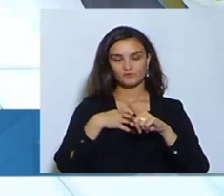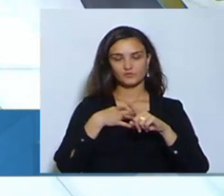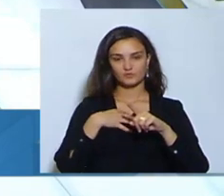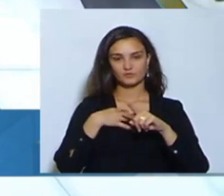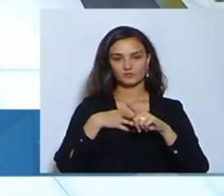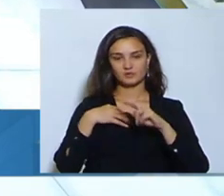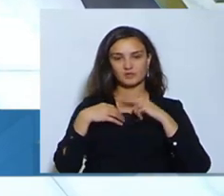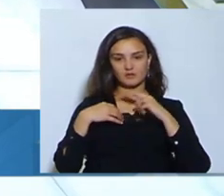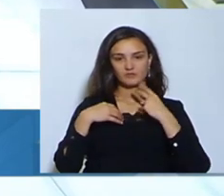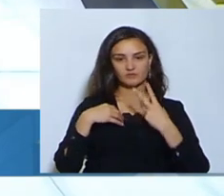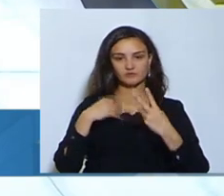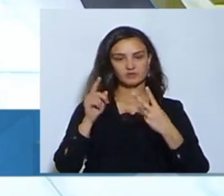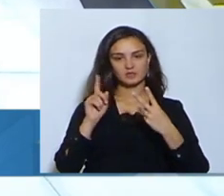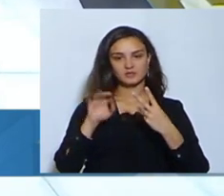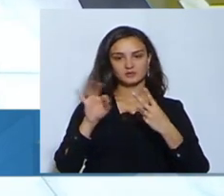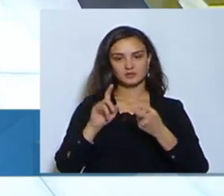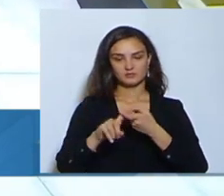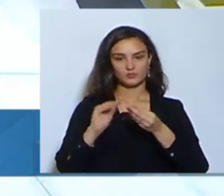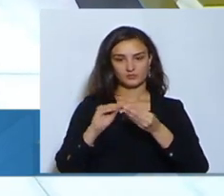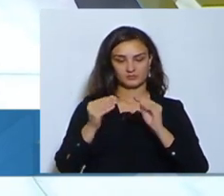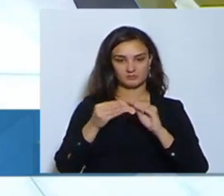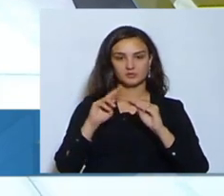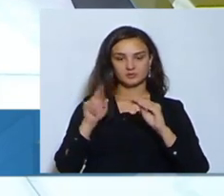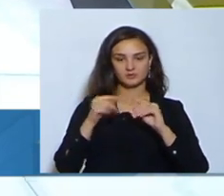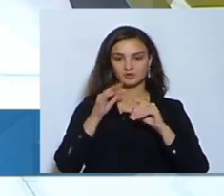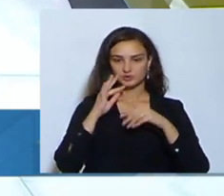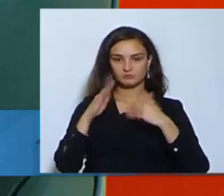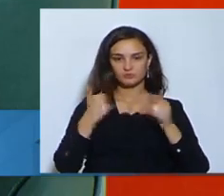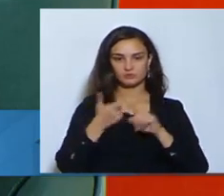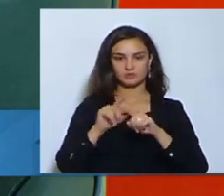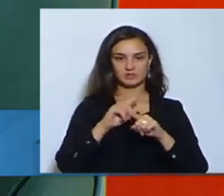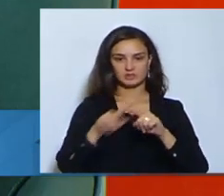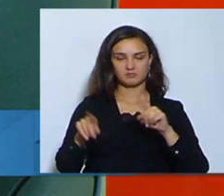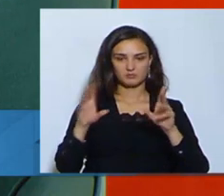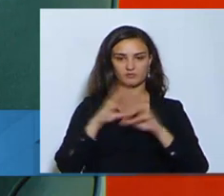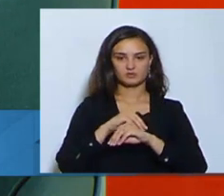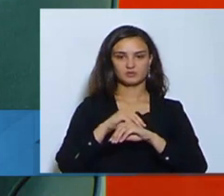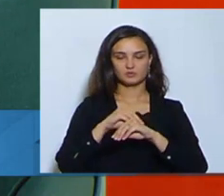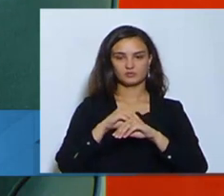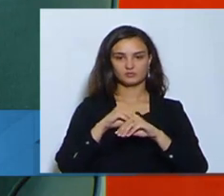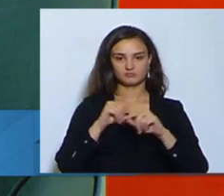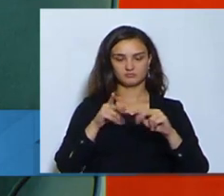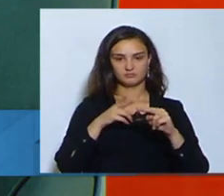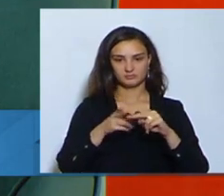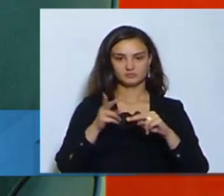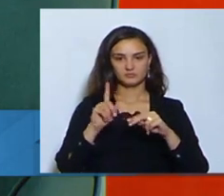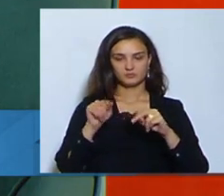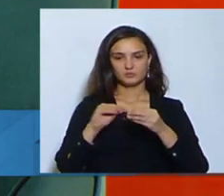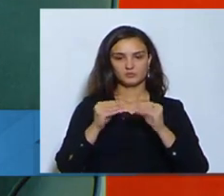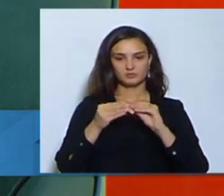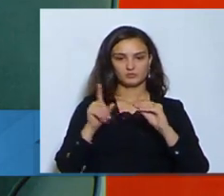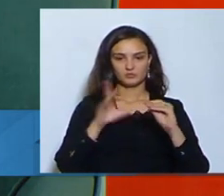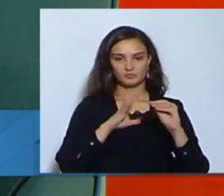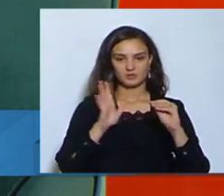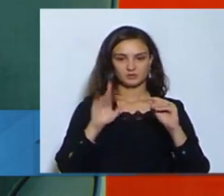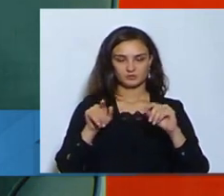რომ დავაკვირდეთ, ხო, რასთან აქვს პრობლემა და შემდგომ ძალიან სწრაფადვე მოვახდინოთ რეაგირება, რომ ეს პრობლემა